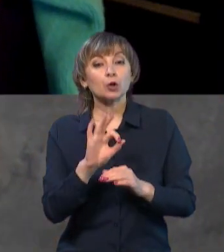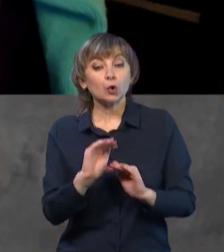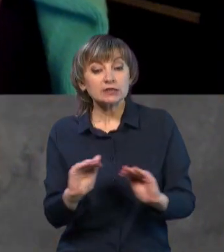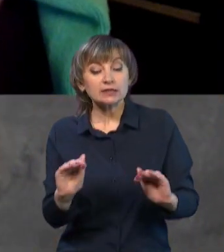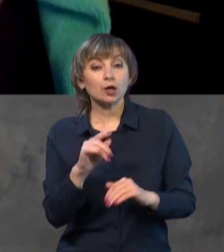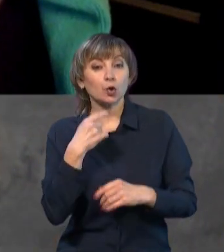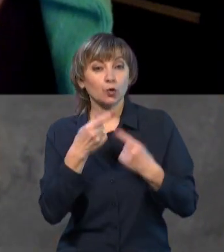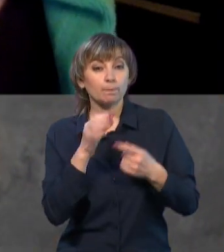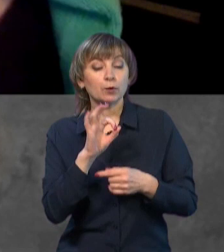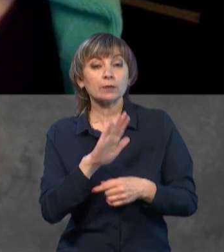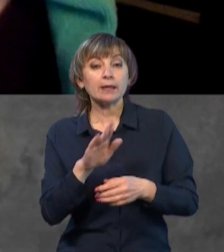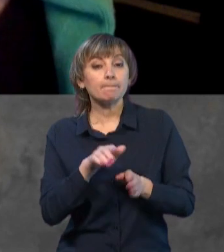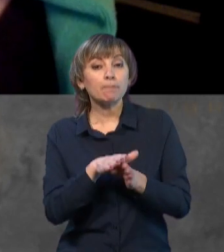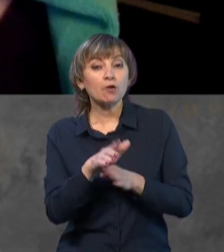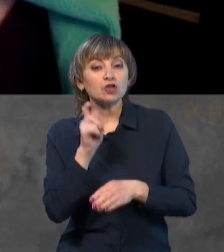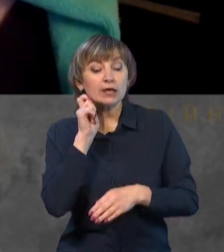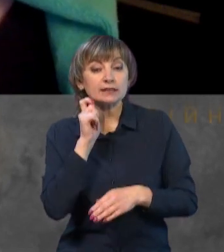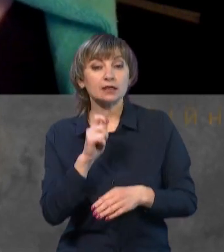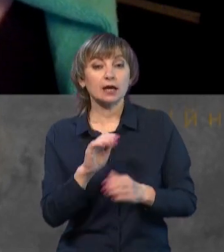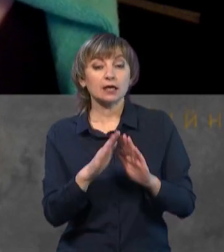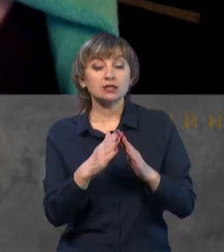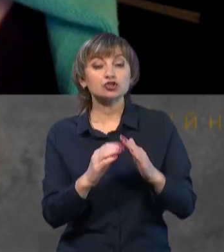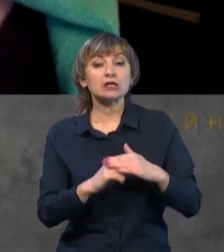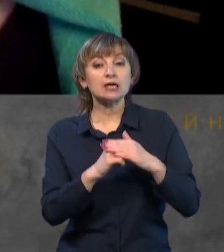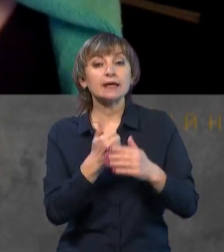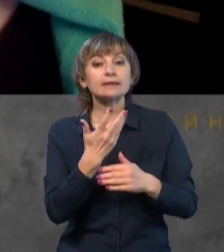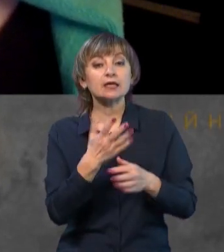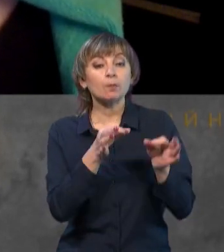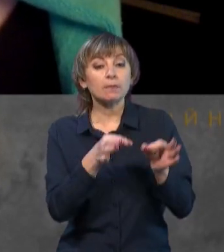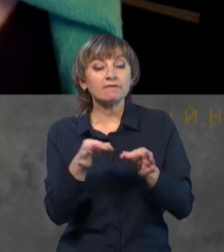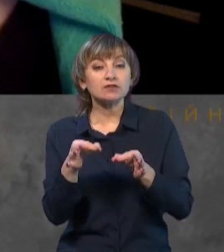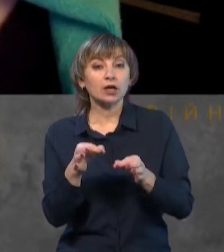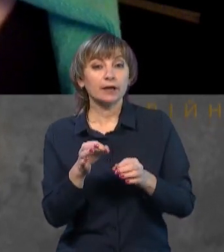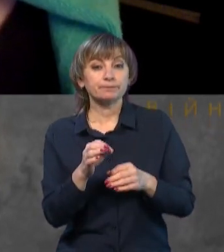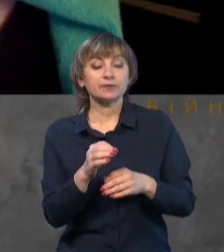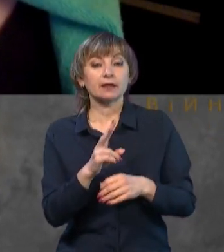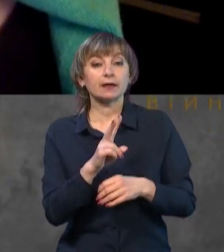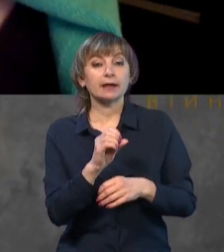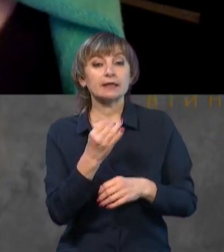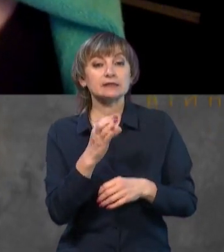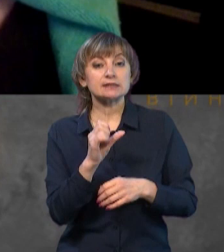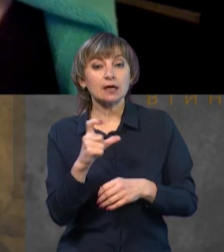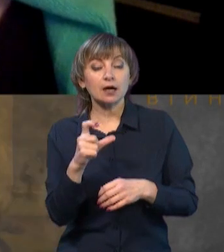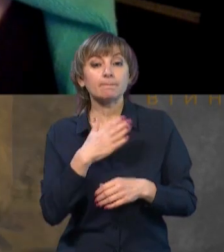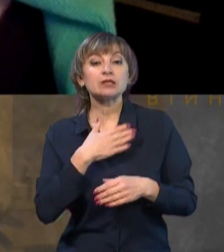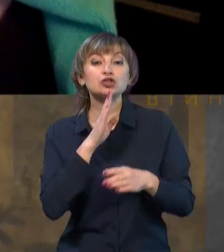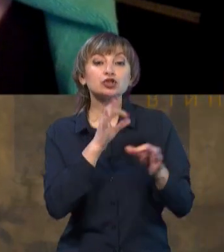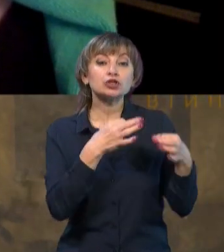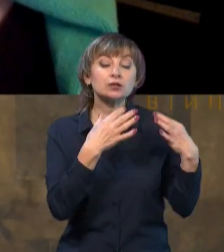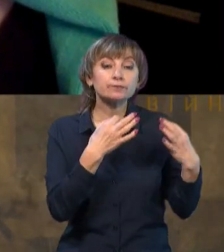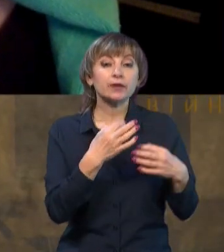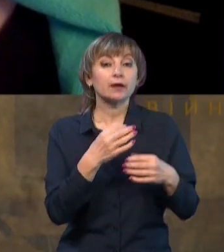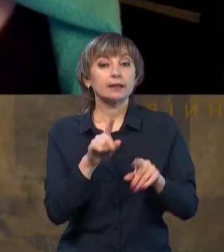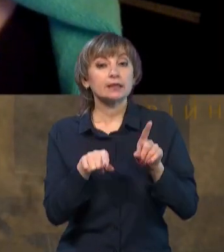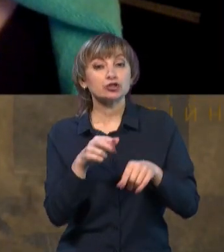про неповнолітніх. От тому книжка заснована на кількох правдивих кейсах, так, дещо мені розповіли жінки, дещо